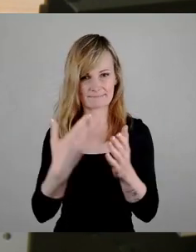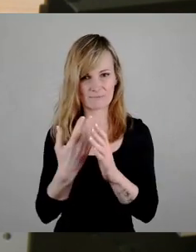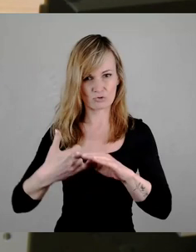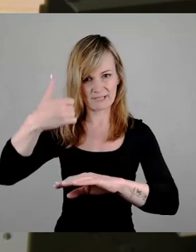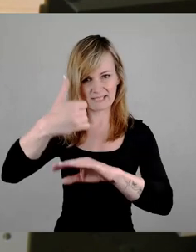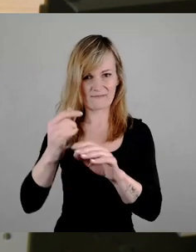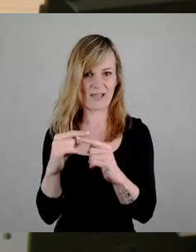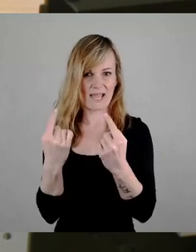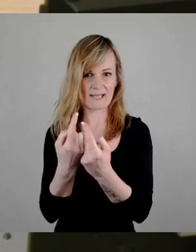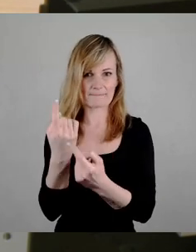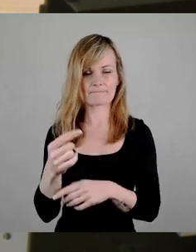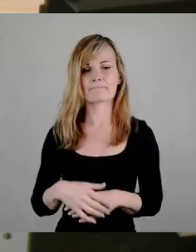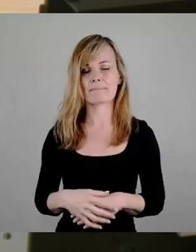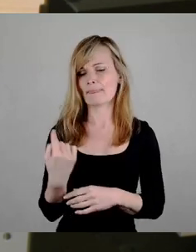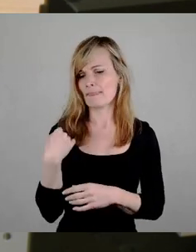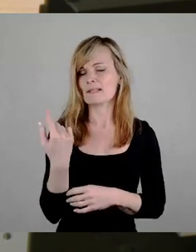2019,